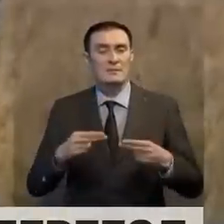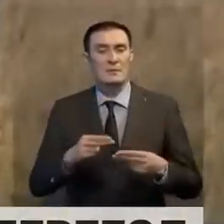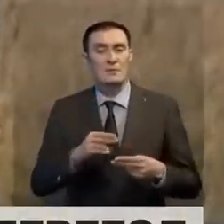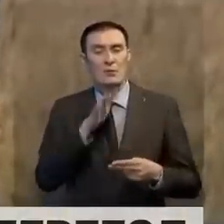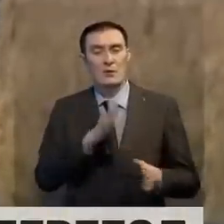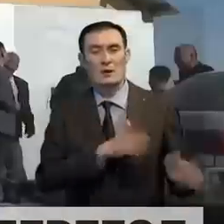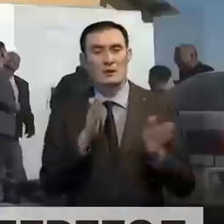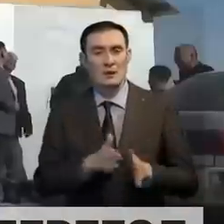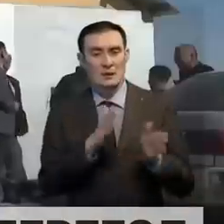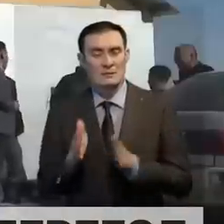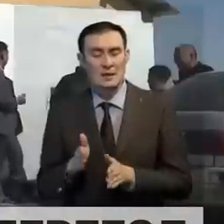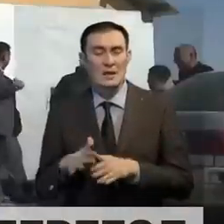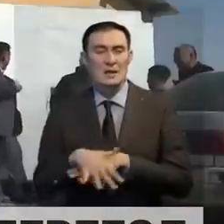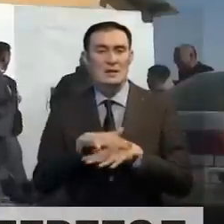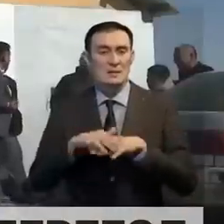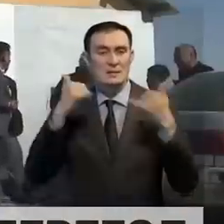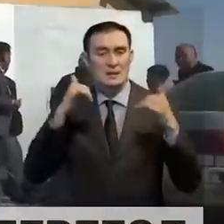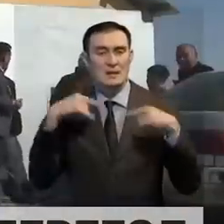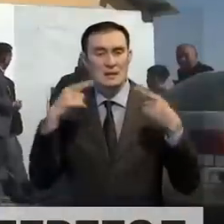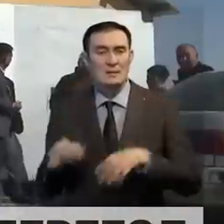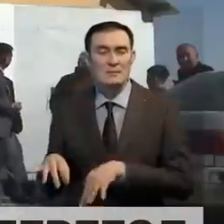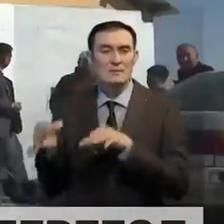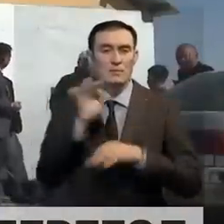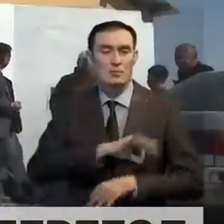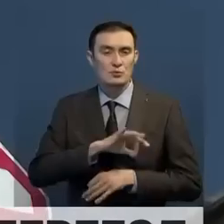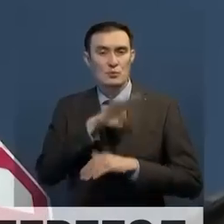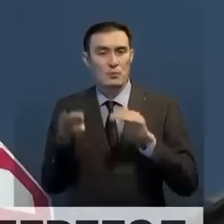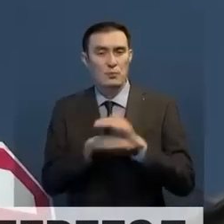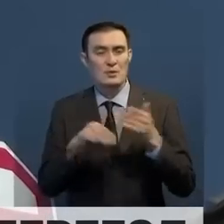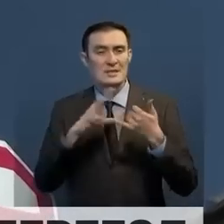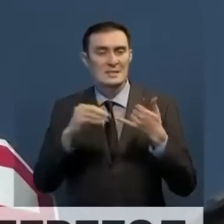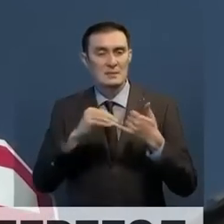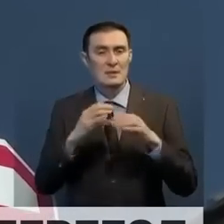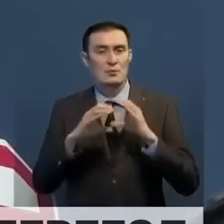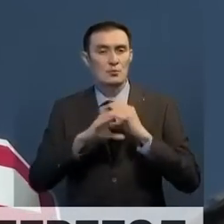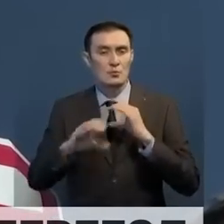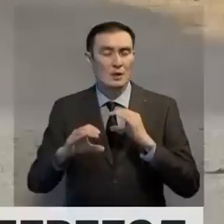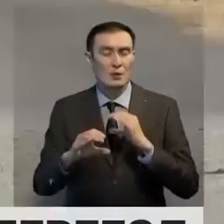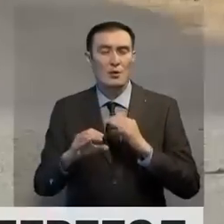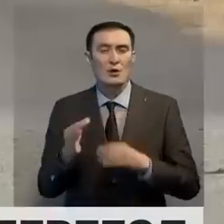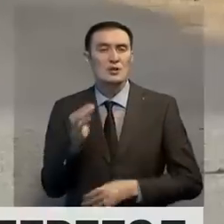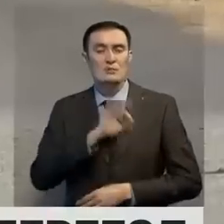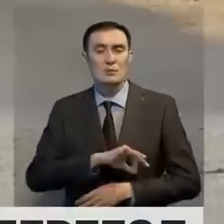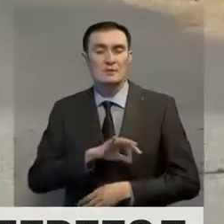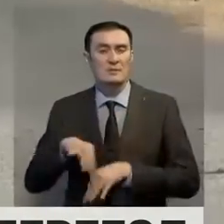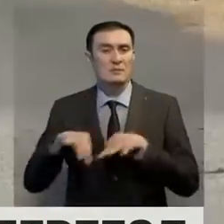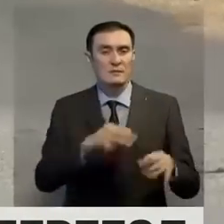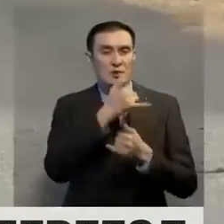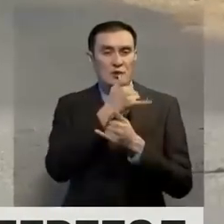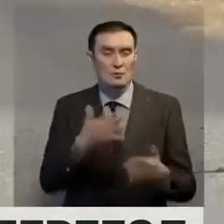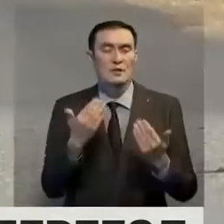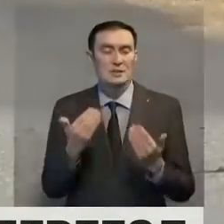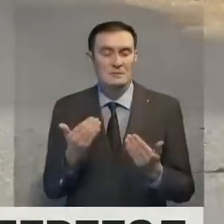откладывали. Для перегона скота жители использовали подземный переход, но сельхозтехника и транспорт проехать там не могли. Теперь